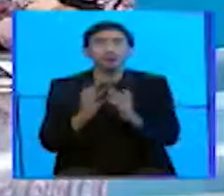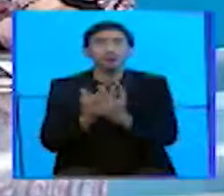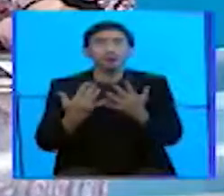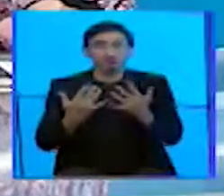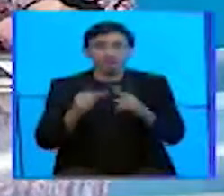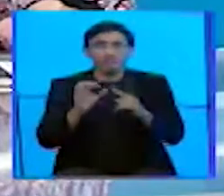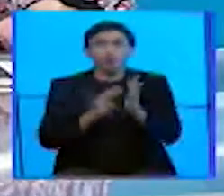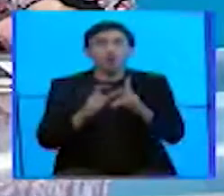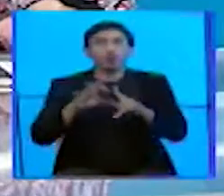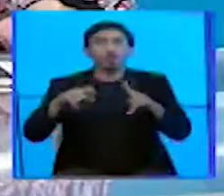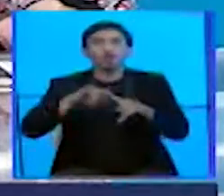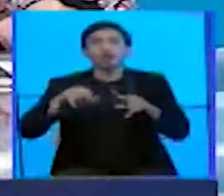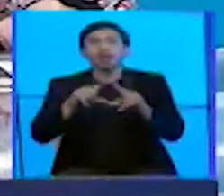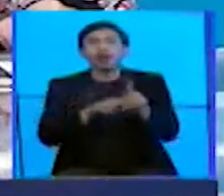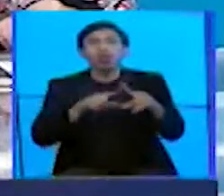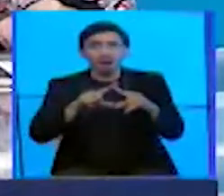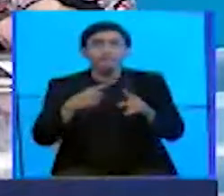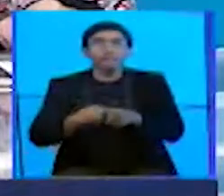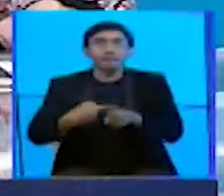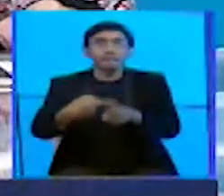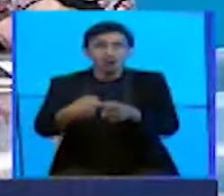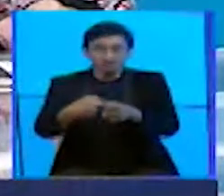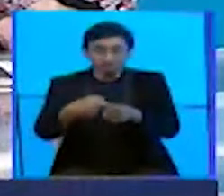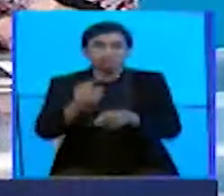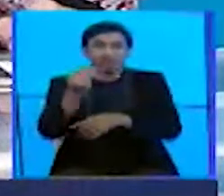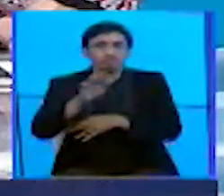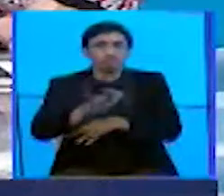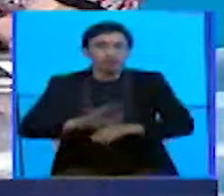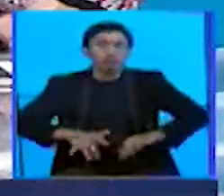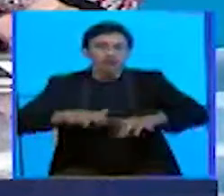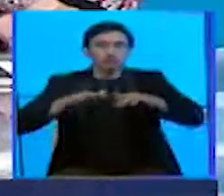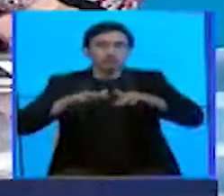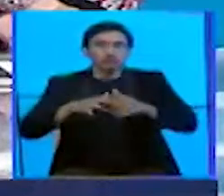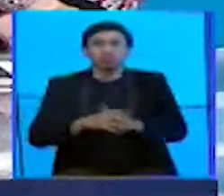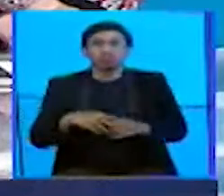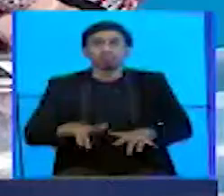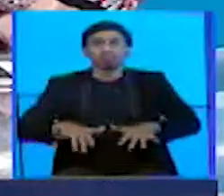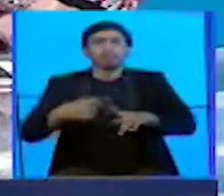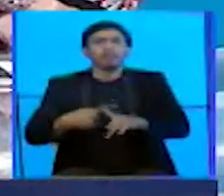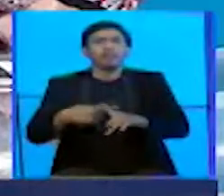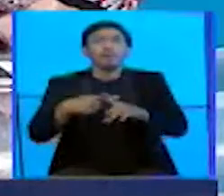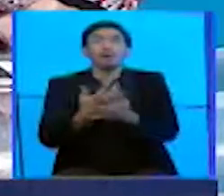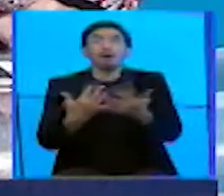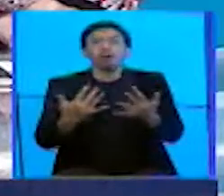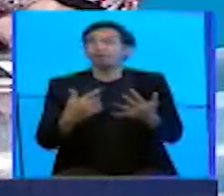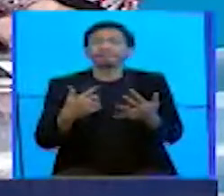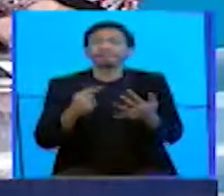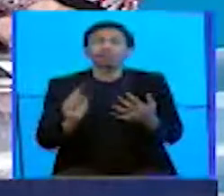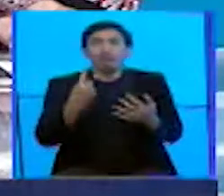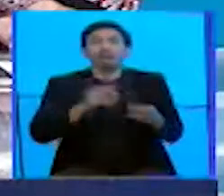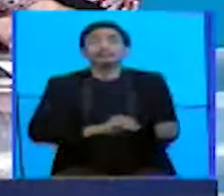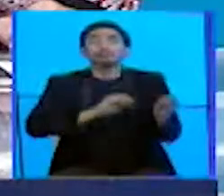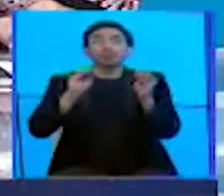Banjir juga merendam permukiman warga di Pondok Jaya Mampang Prapatan Jakarta Selatan. Ketinggian banjir bertambah, sebagian warga kini mulai